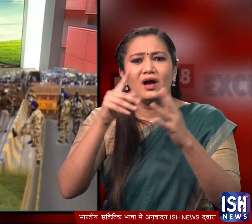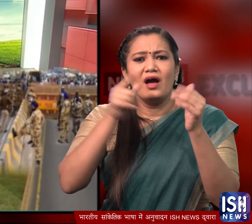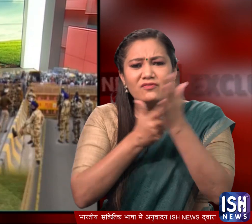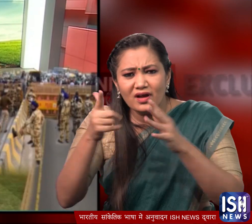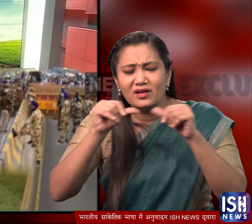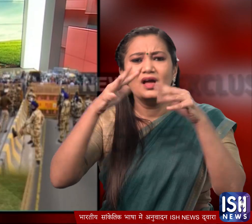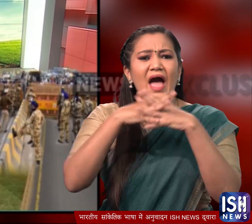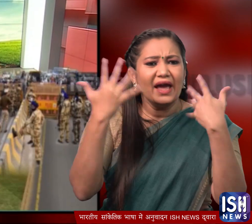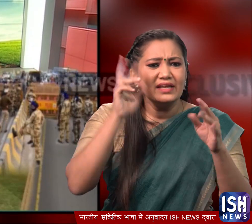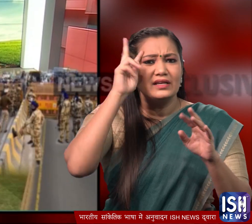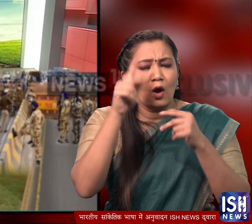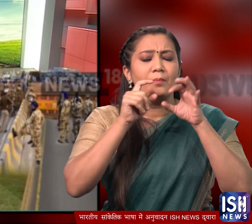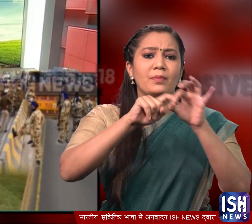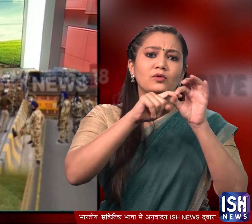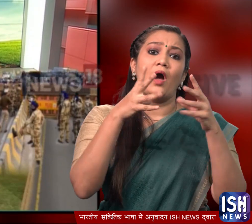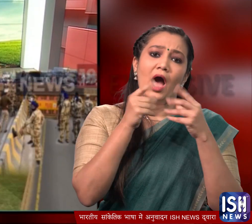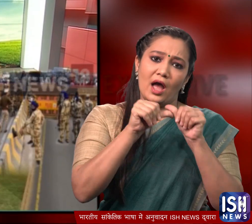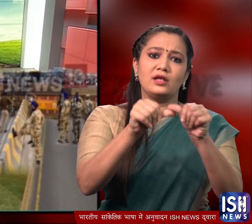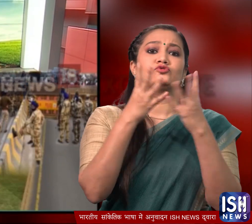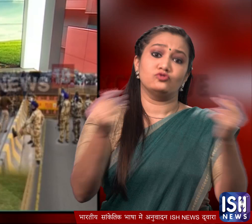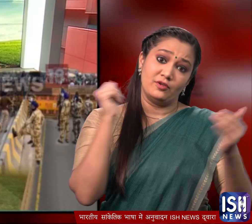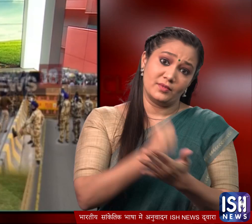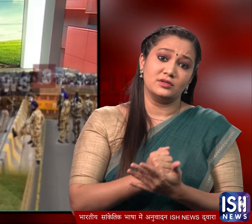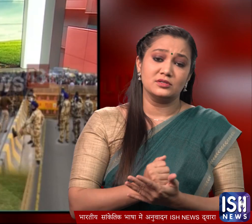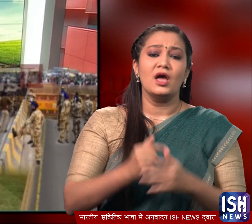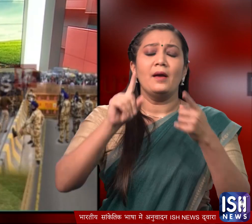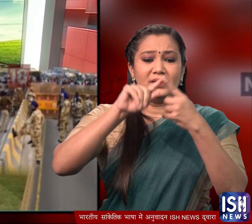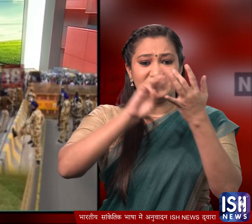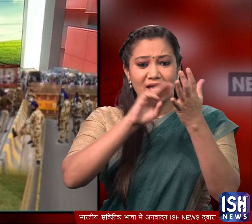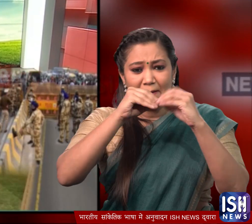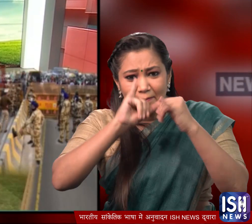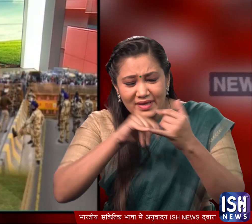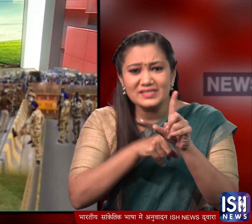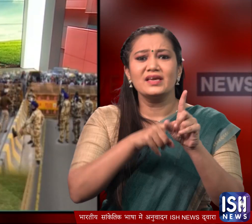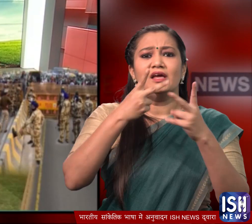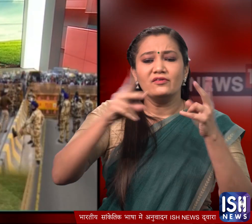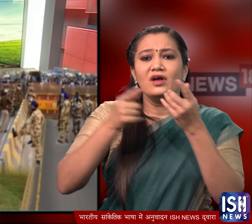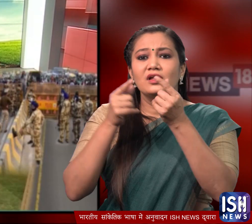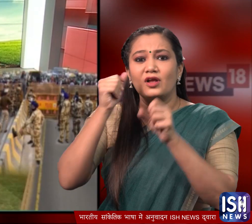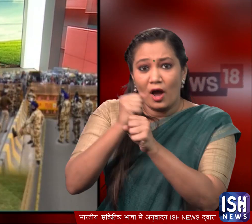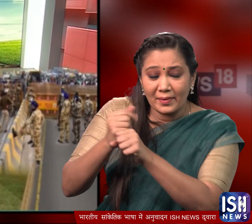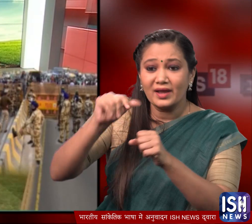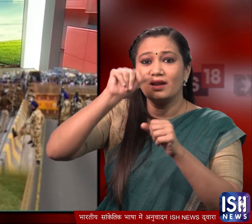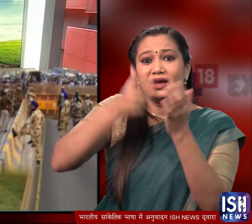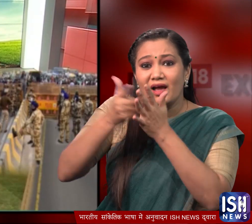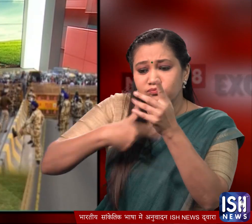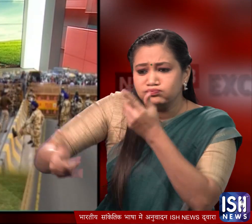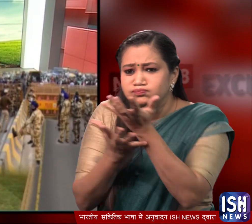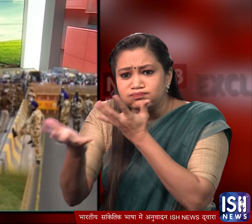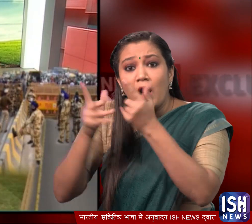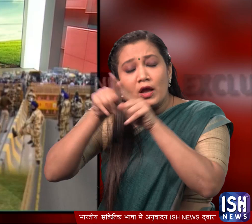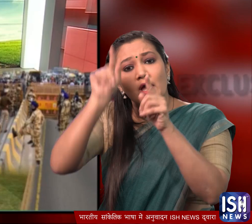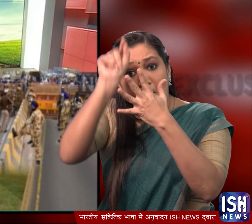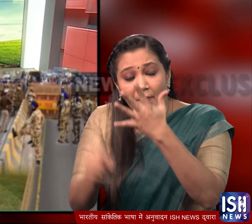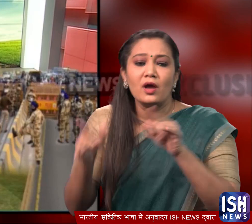से जुड़े हर अंतर्राष्ट्रीय सवालों का जवाब दे सके। यही नहीं, भारतीय दूतावास किसानों और सरकार के बीच चल रही बातचीत के बारे में भी